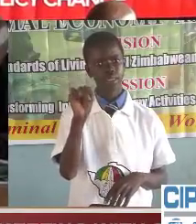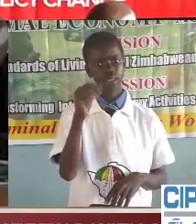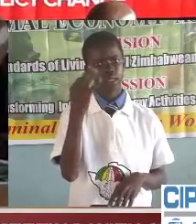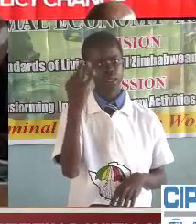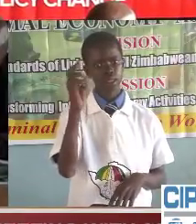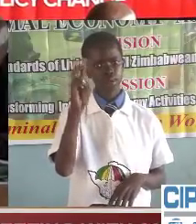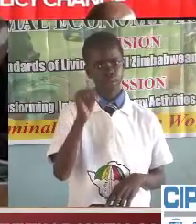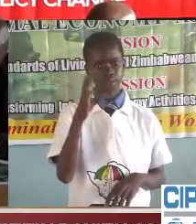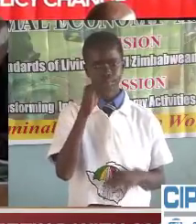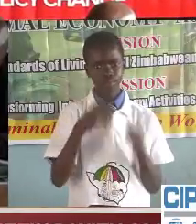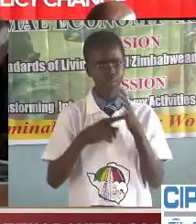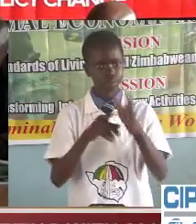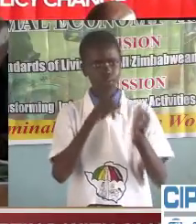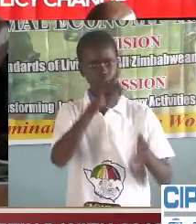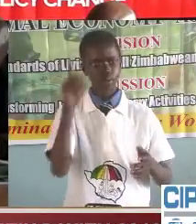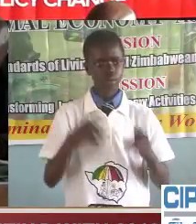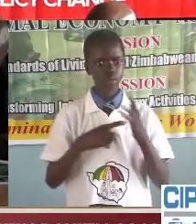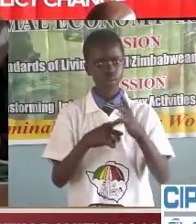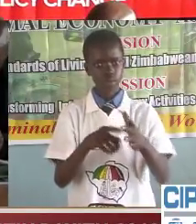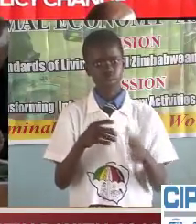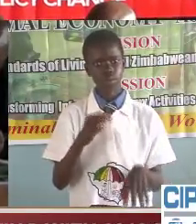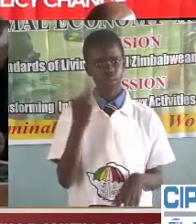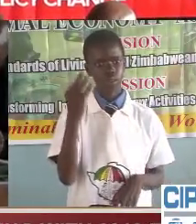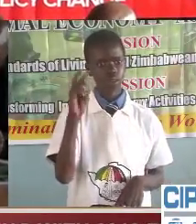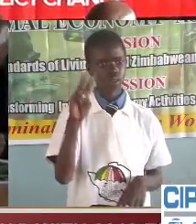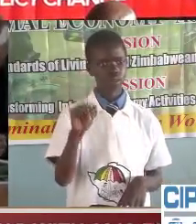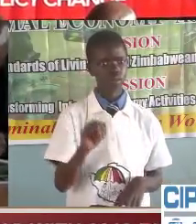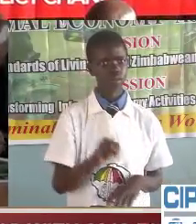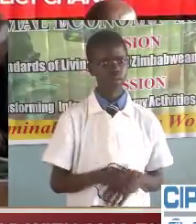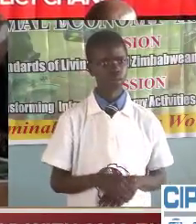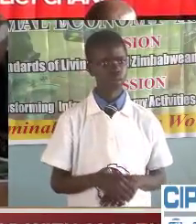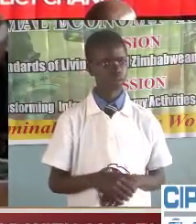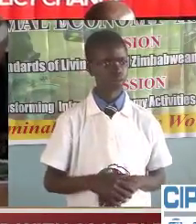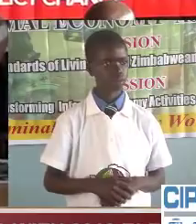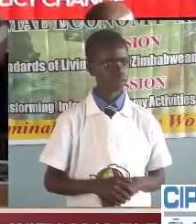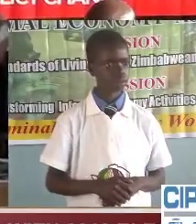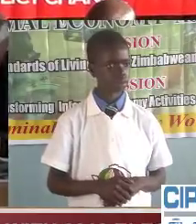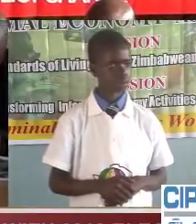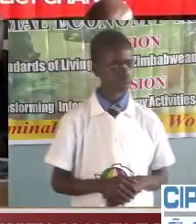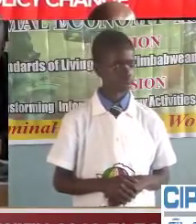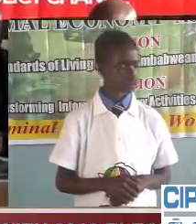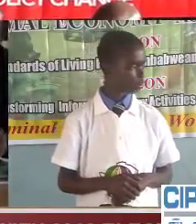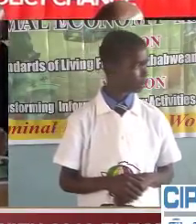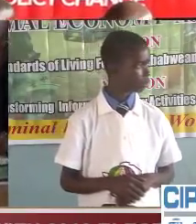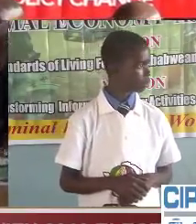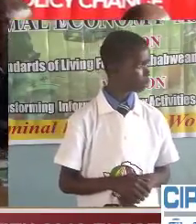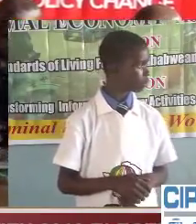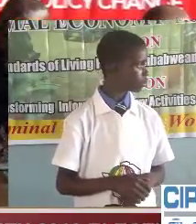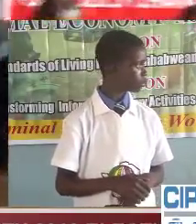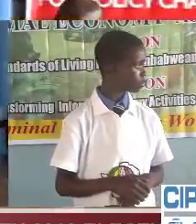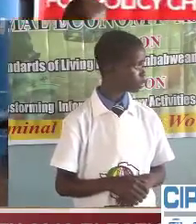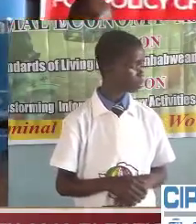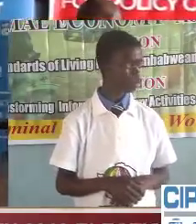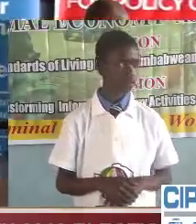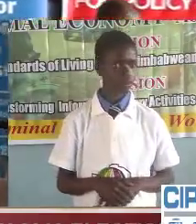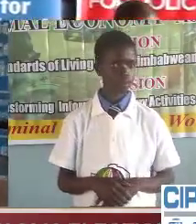this time handikupi nguva yakati rebei. But kana ndoda kupindura munhu nemunhu.